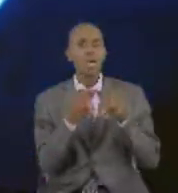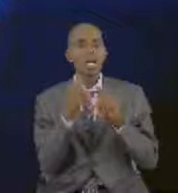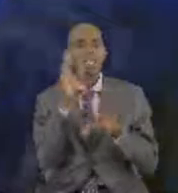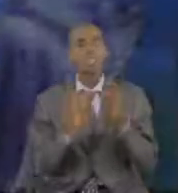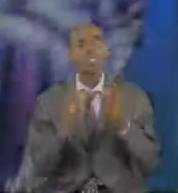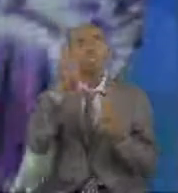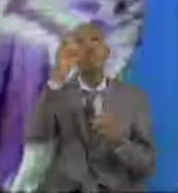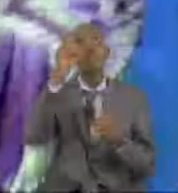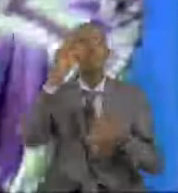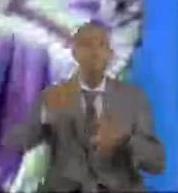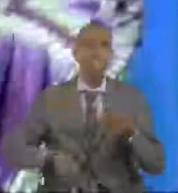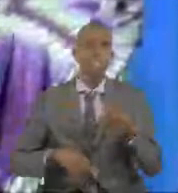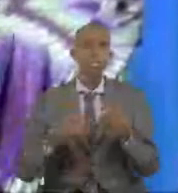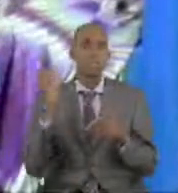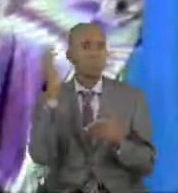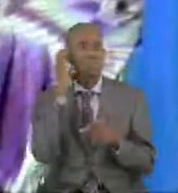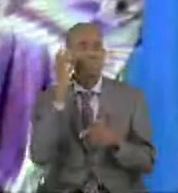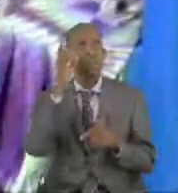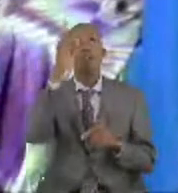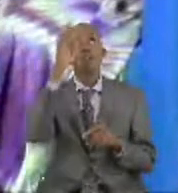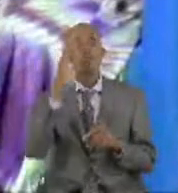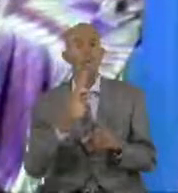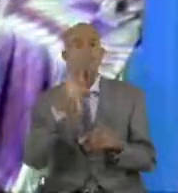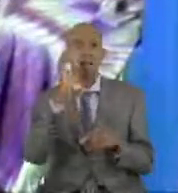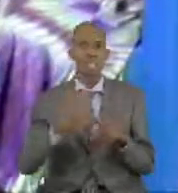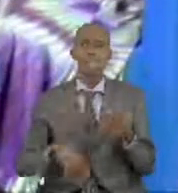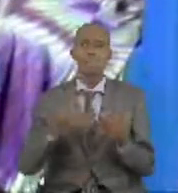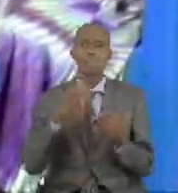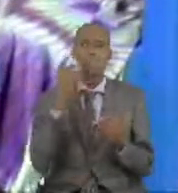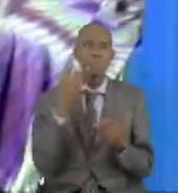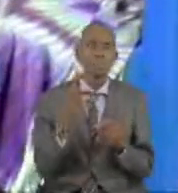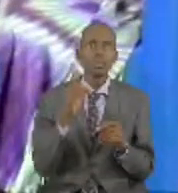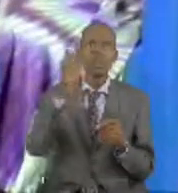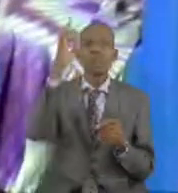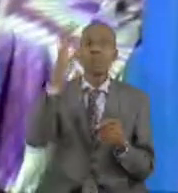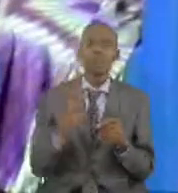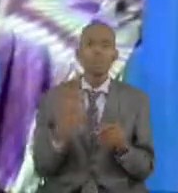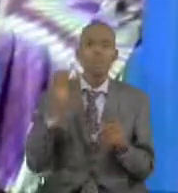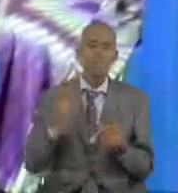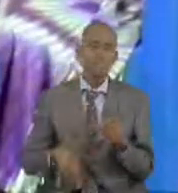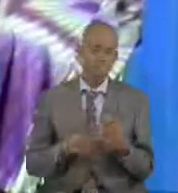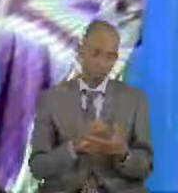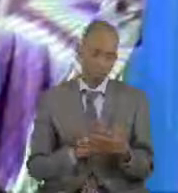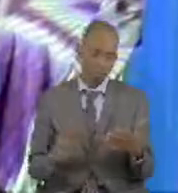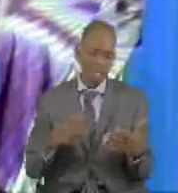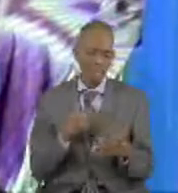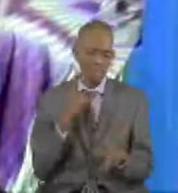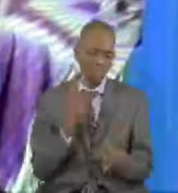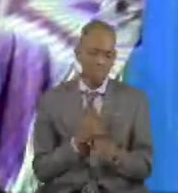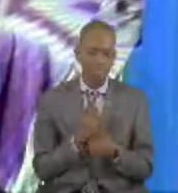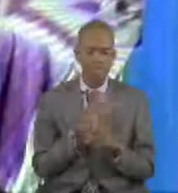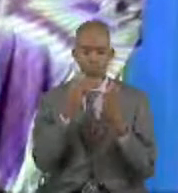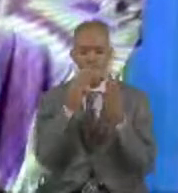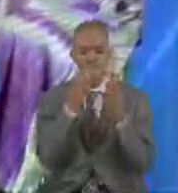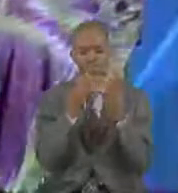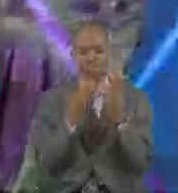pas entendre. Ils vivent comme si Dieu ne peut pas voir. Comme si Dieu ne peut pas écrire et garder trace de ce